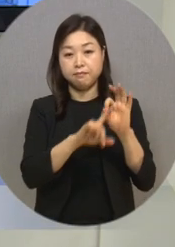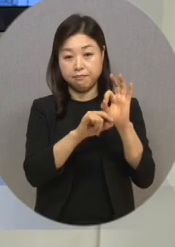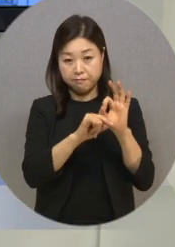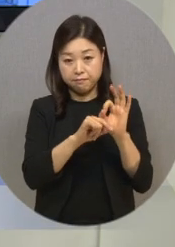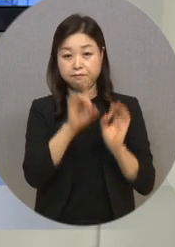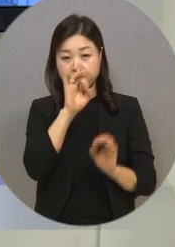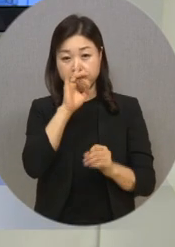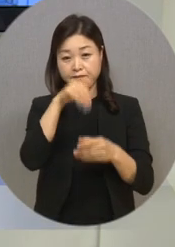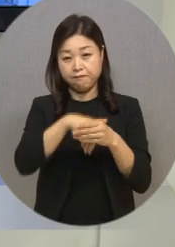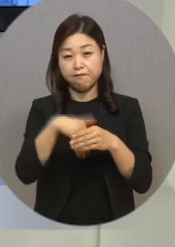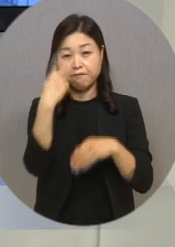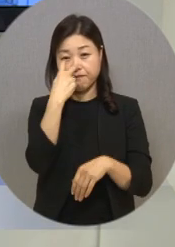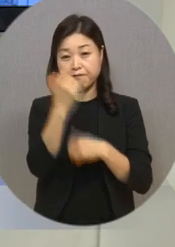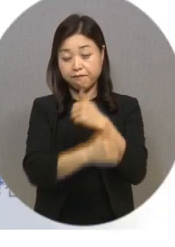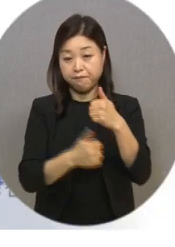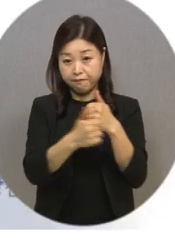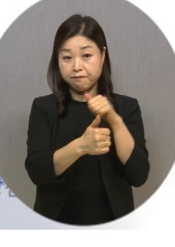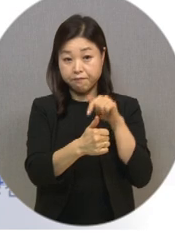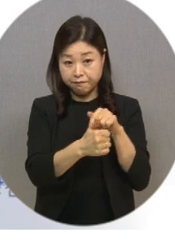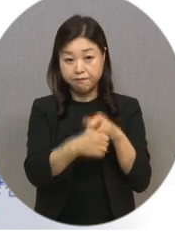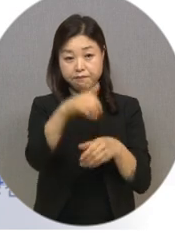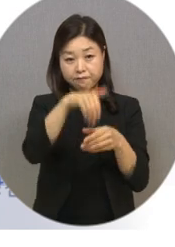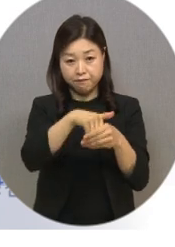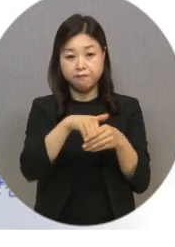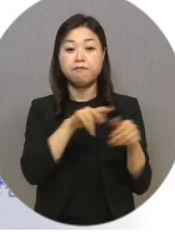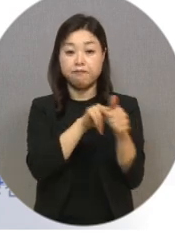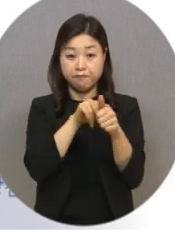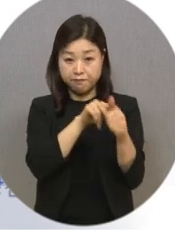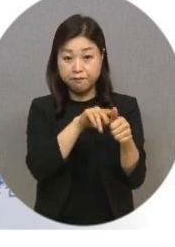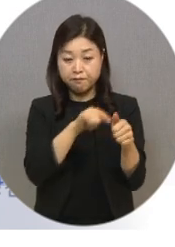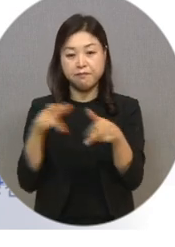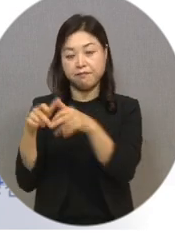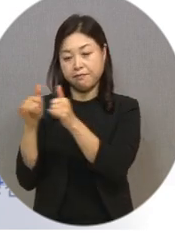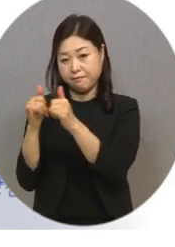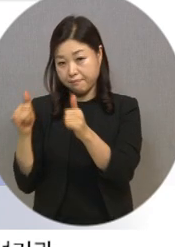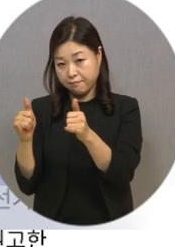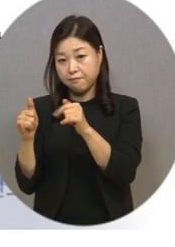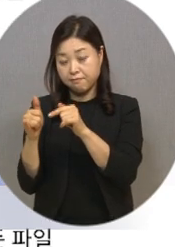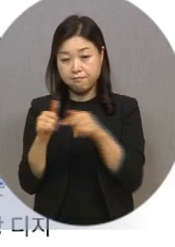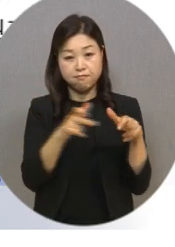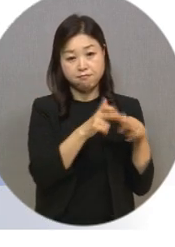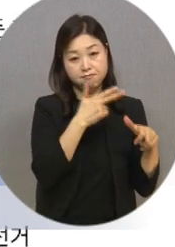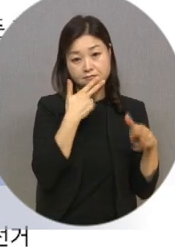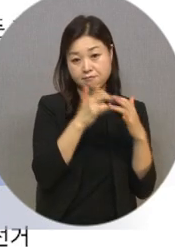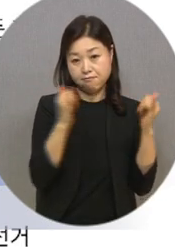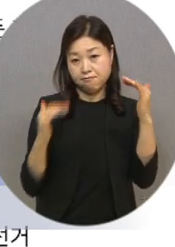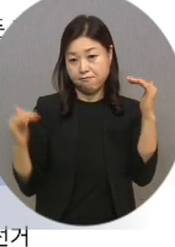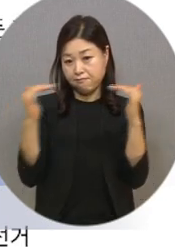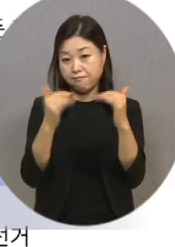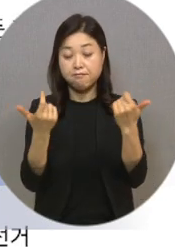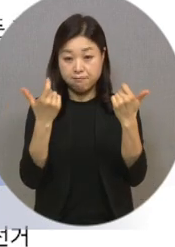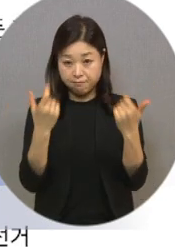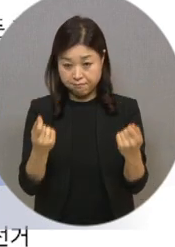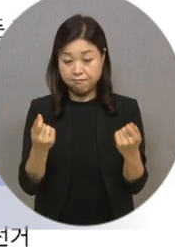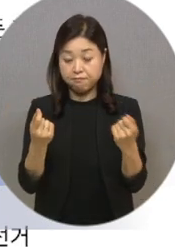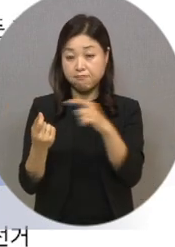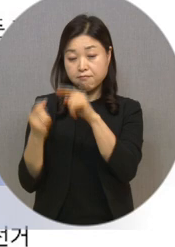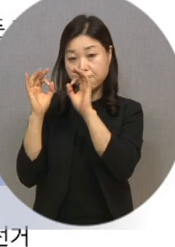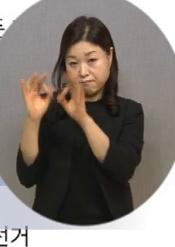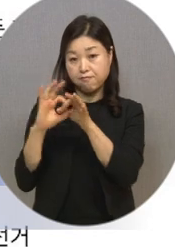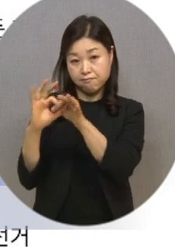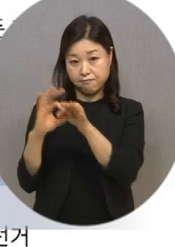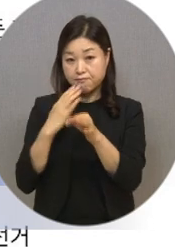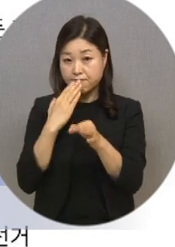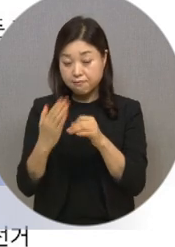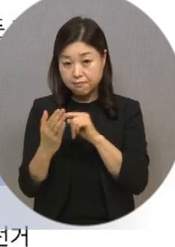선거 관리 위원회 선거 관련 정보에 대해서 장애인이 비장애인과 동등하게 접근 이용할 수 있도록